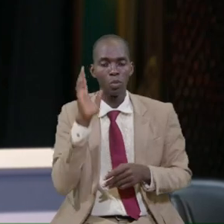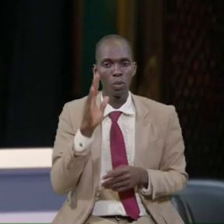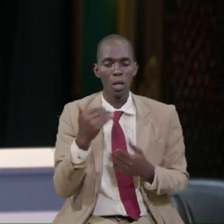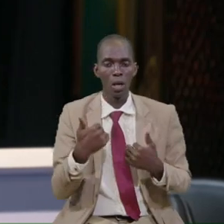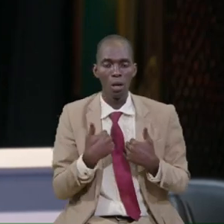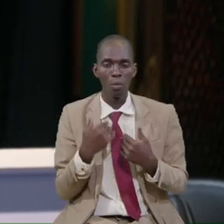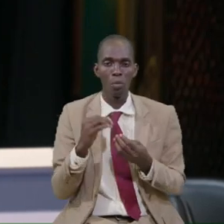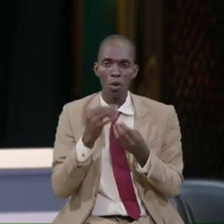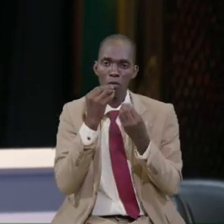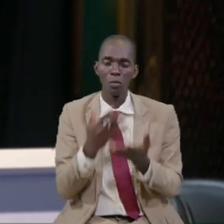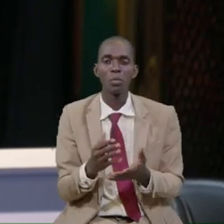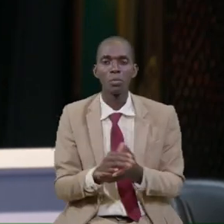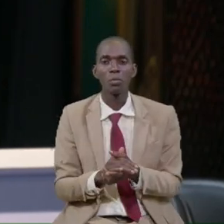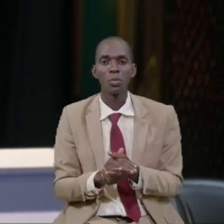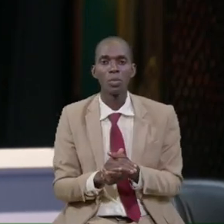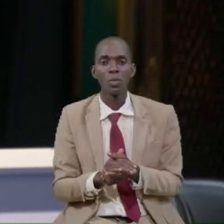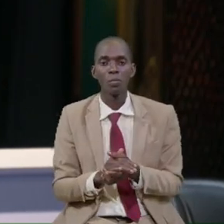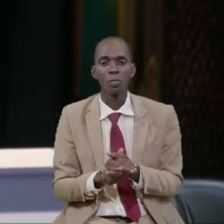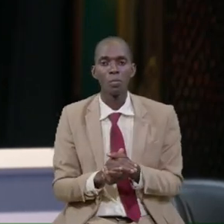Nous attendons conseiller.